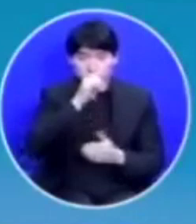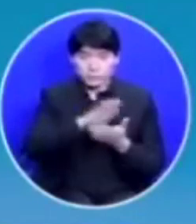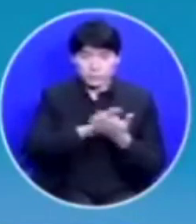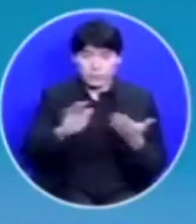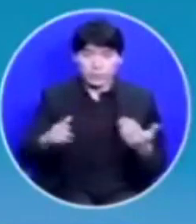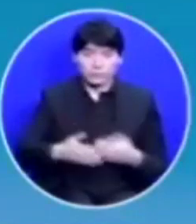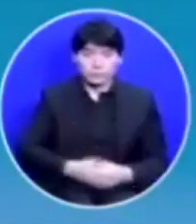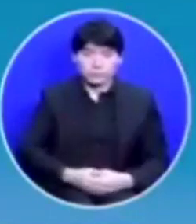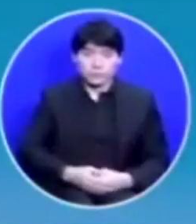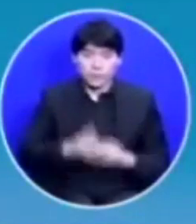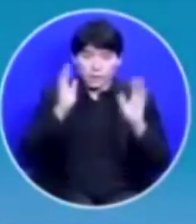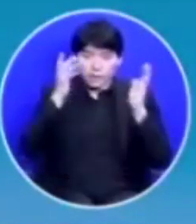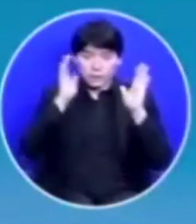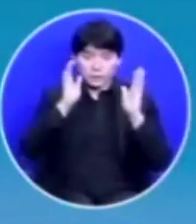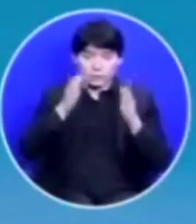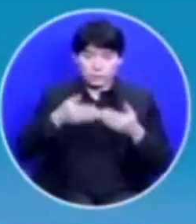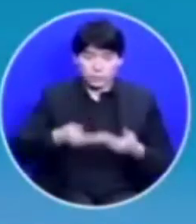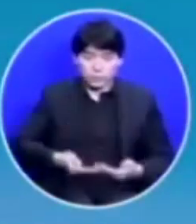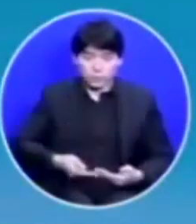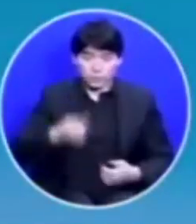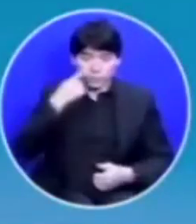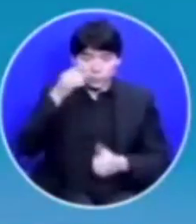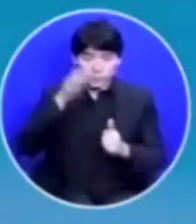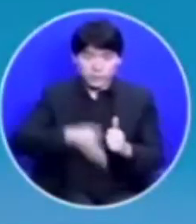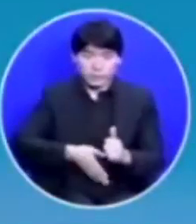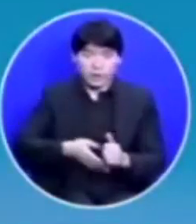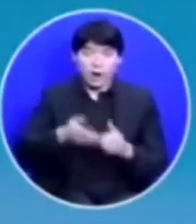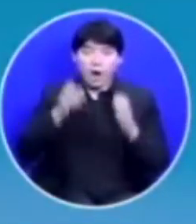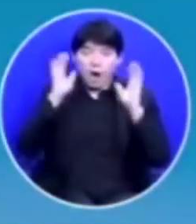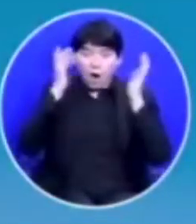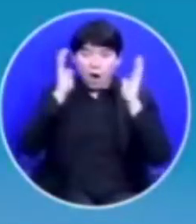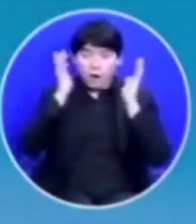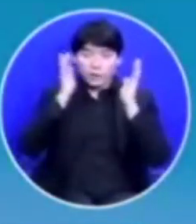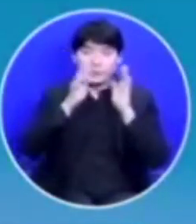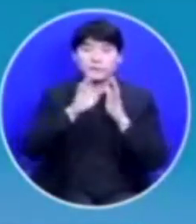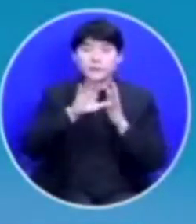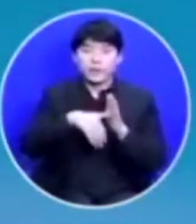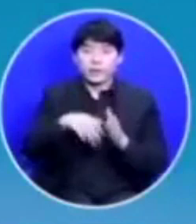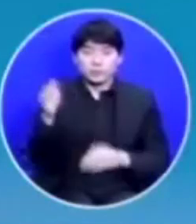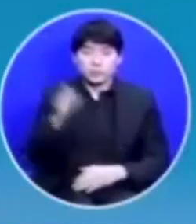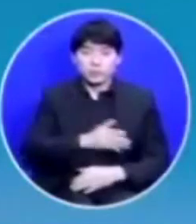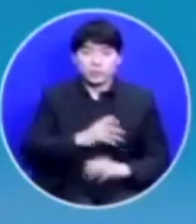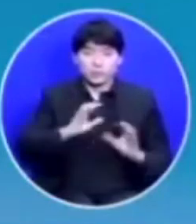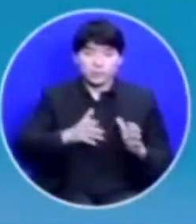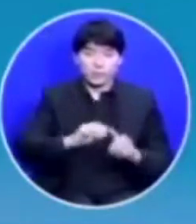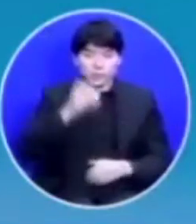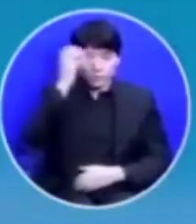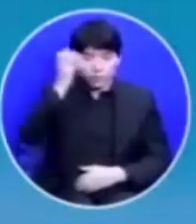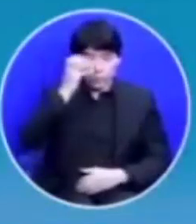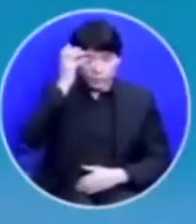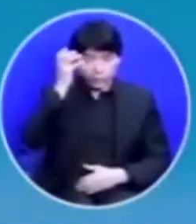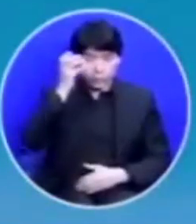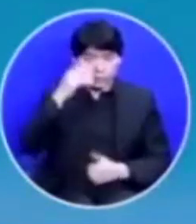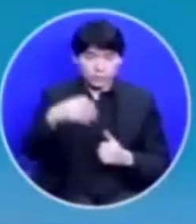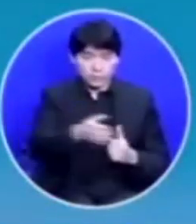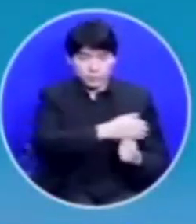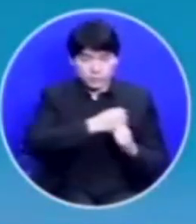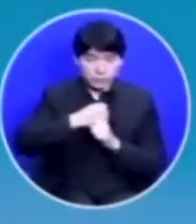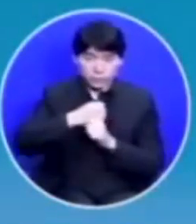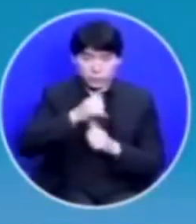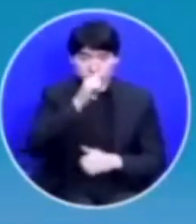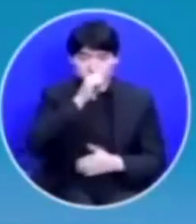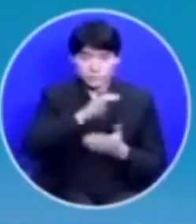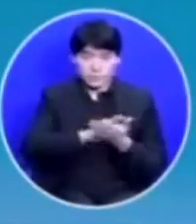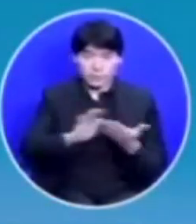아이들 가만히 보세요 이미 어린아이부터 세상의 영이 그 아이를 이미 사로잡고 있습니다